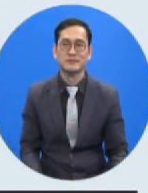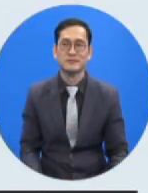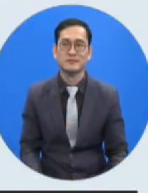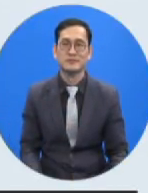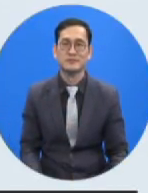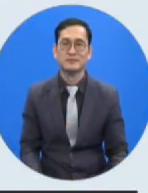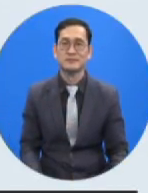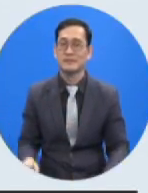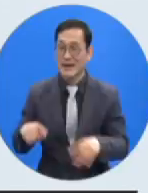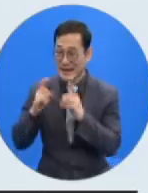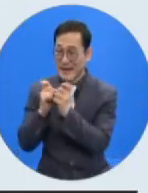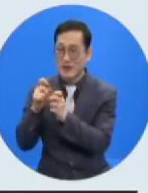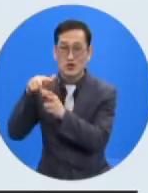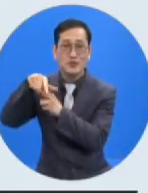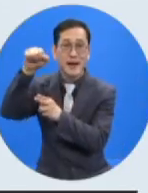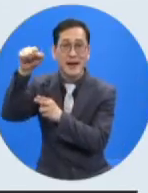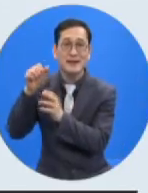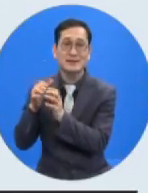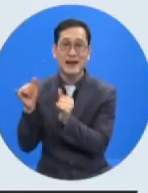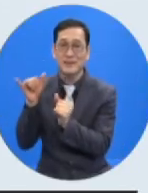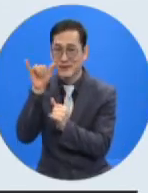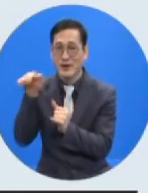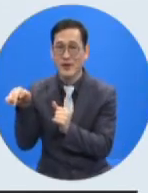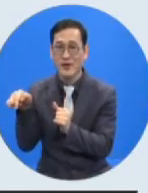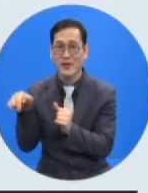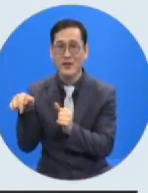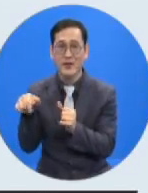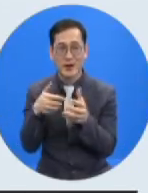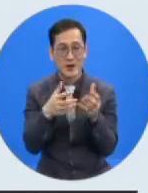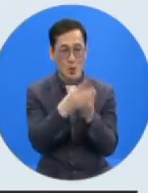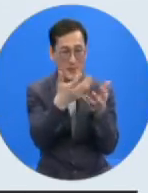무소속의 전통합당, 무소속의 후보가 뛰고 있기 때문에